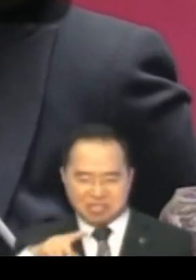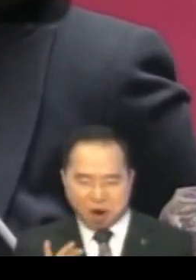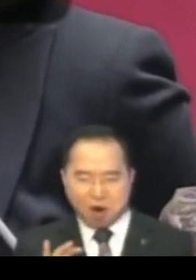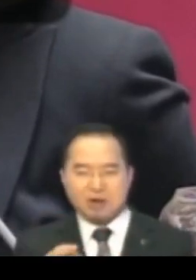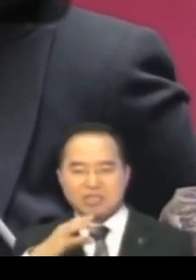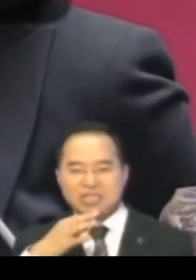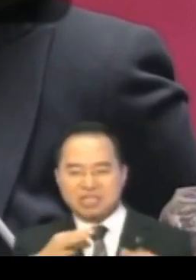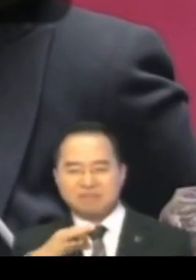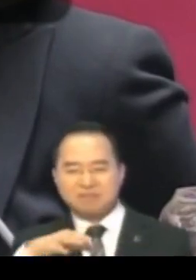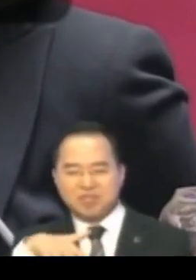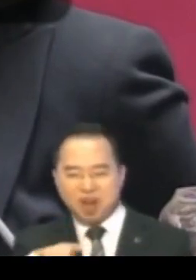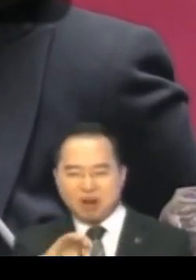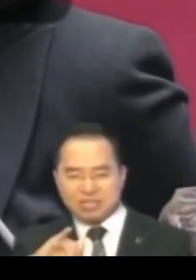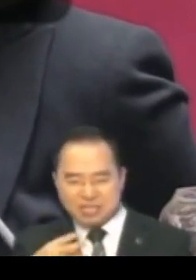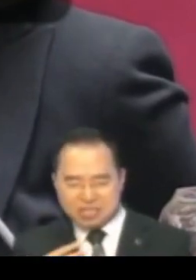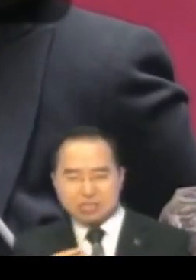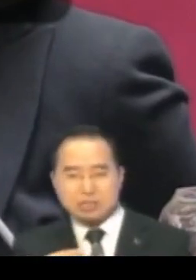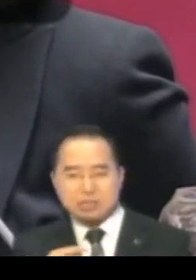아닙니까?